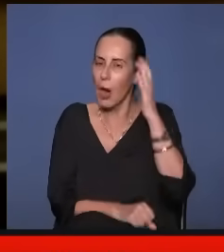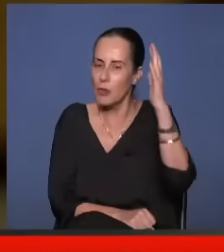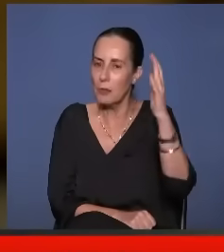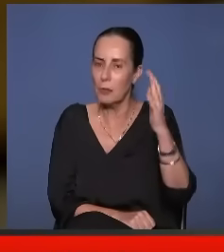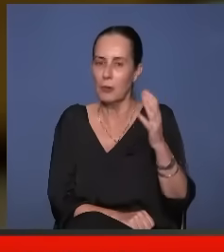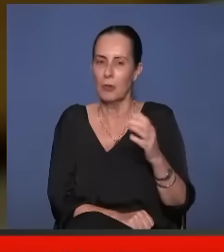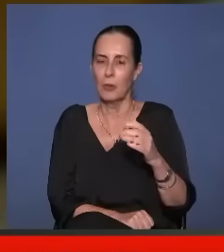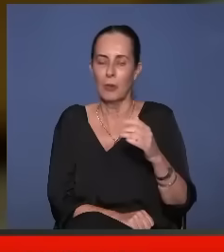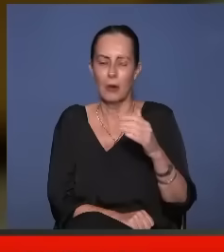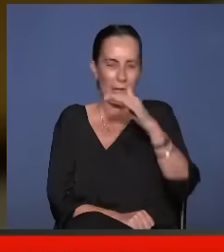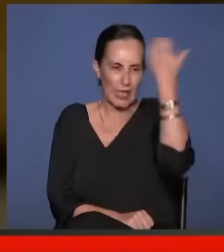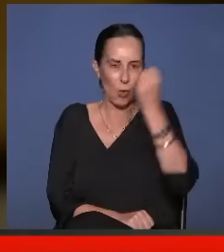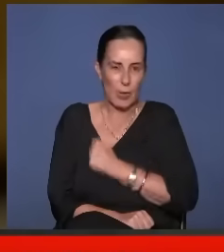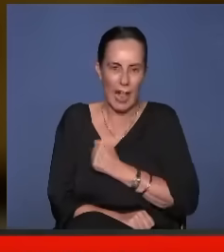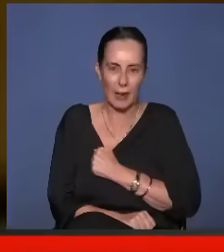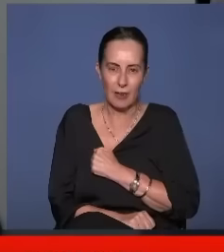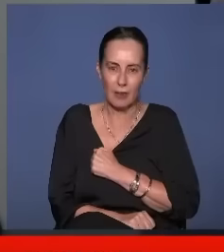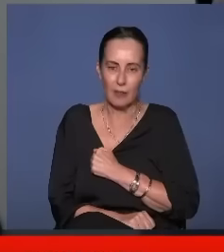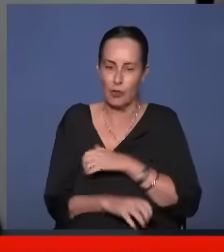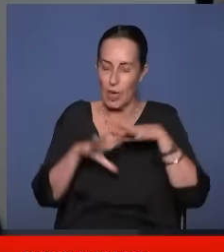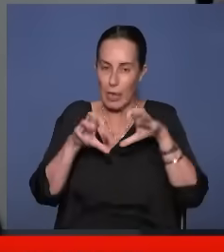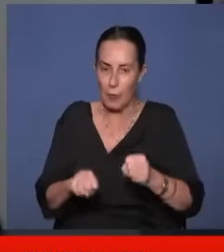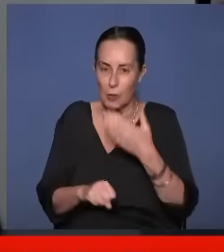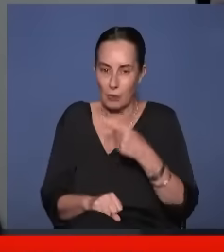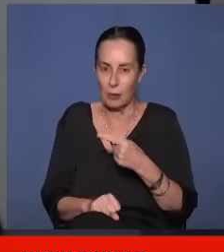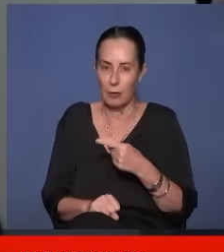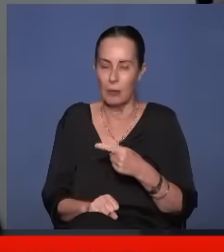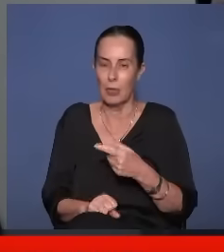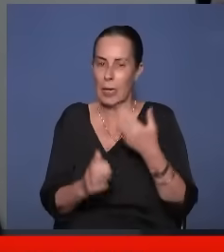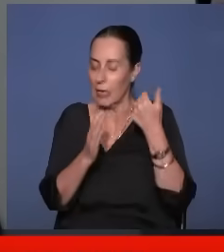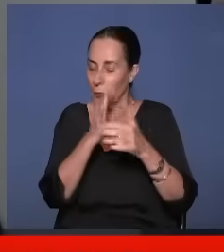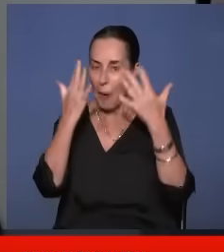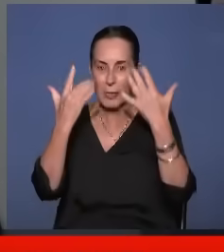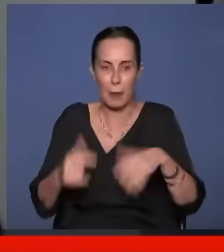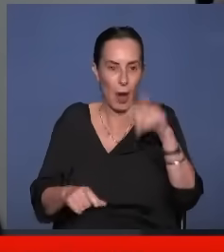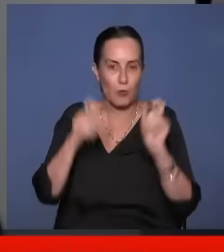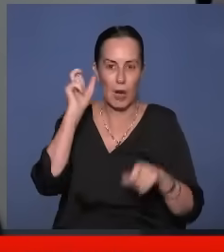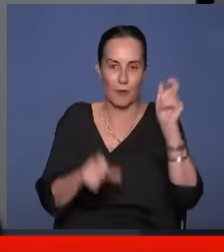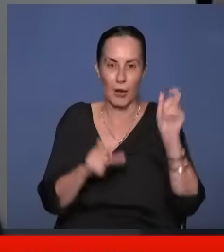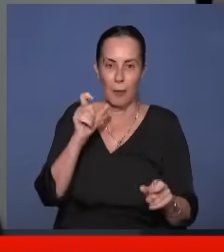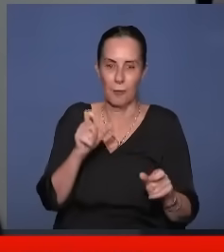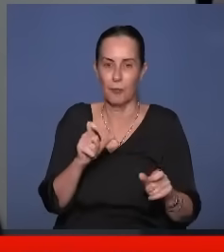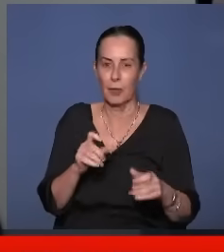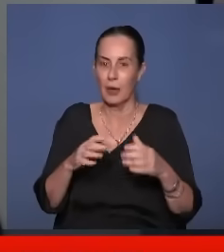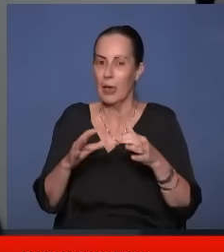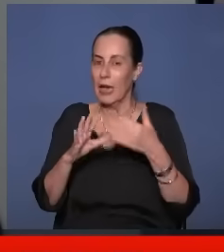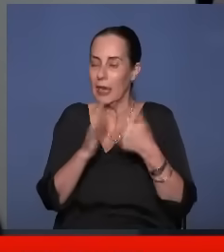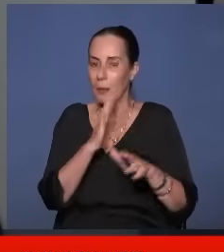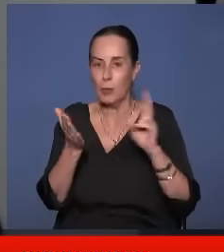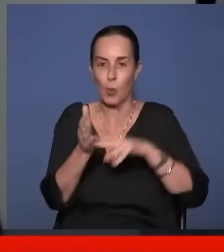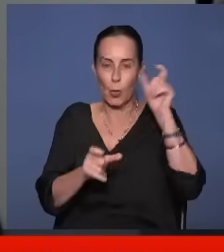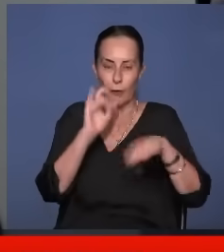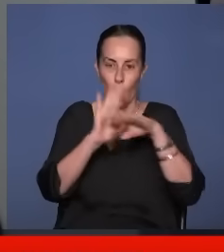לאומנית, פונדמנטליסטית, של כיבוש ארץ ישראל הגדולה, התעלמות מוחלטת מהדמוגרפיה, התעלמות מוחלטת מזכויות אדם